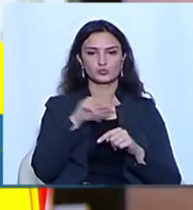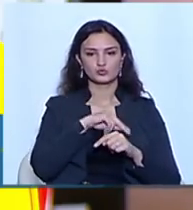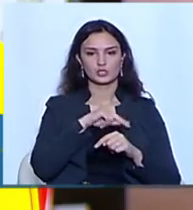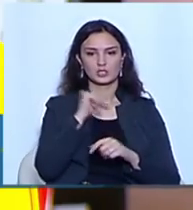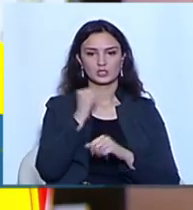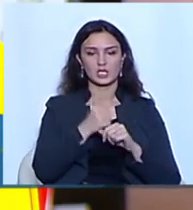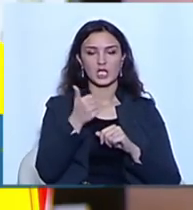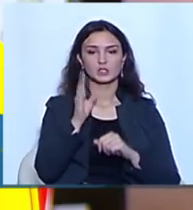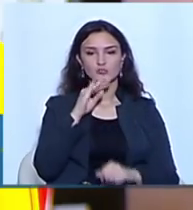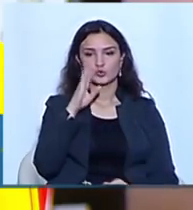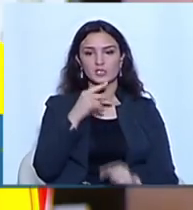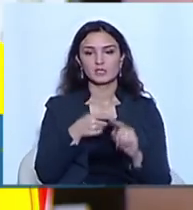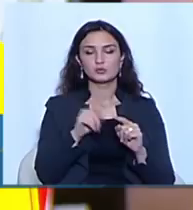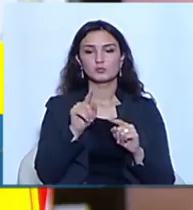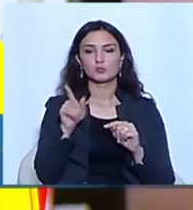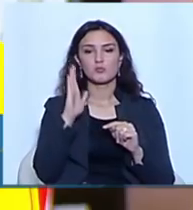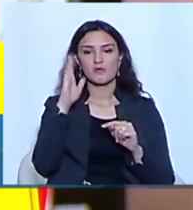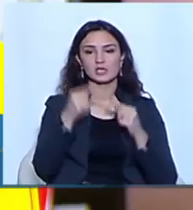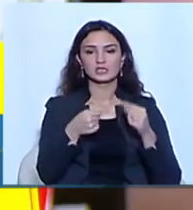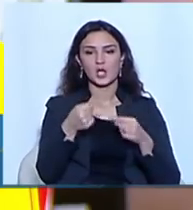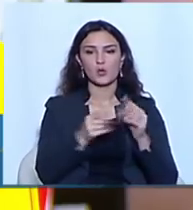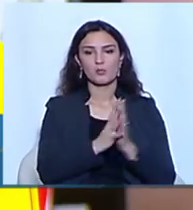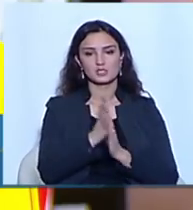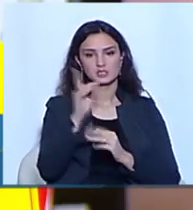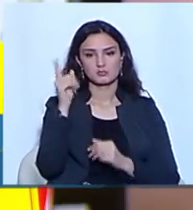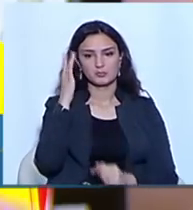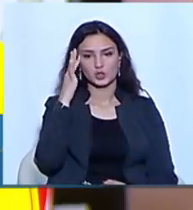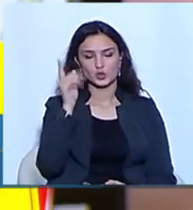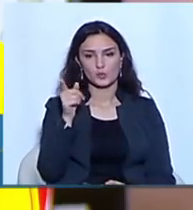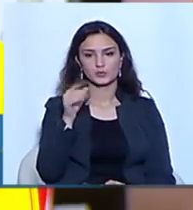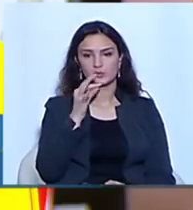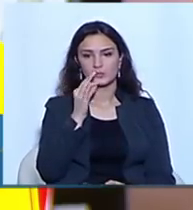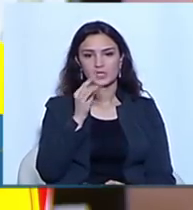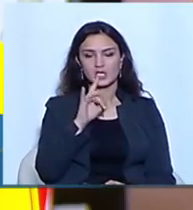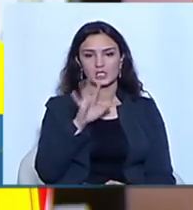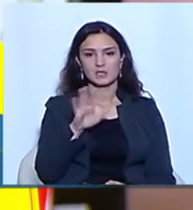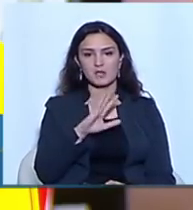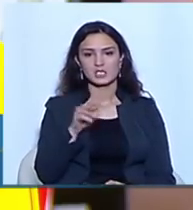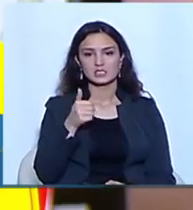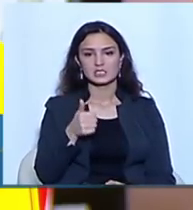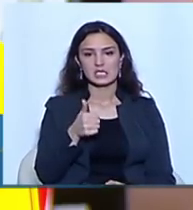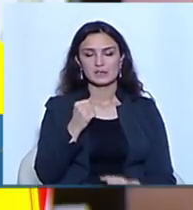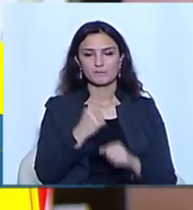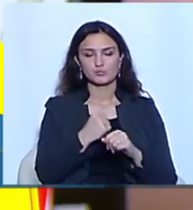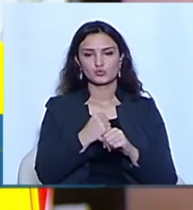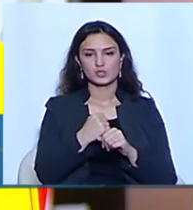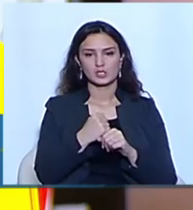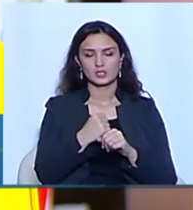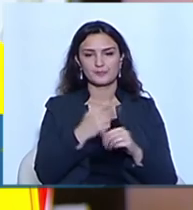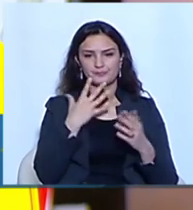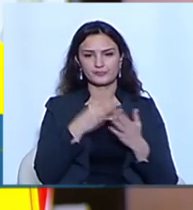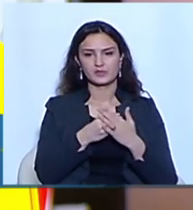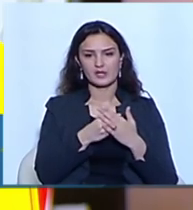კარგი მშობელი, იმიტომ რომ იმას მომავალ თაობაზე ფიქრობს ის, რომ მე აღარ ეყოლება არც კარგი მუშაკი იმ